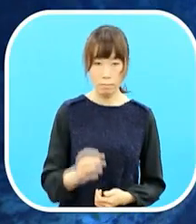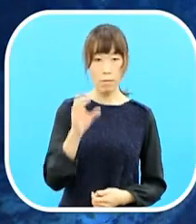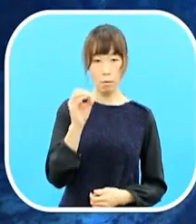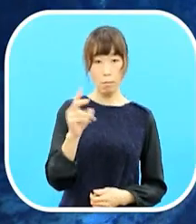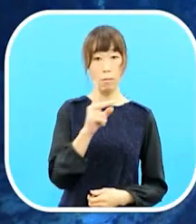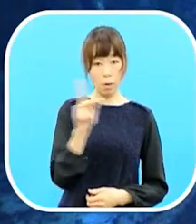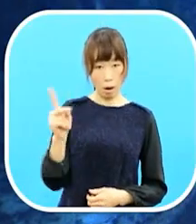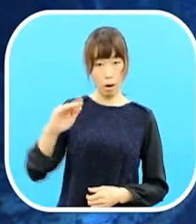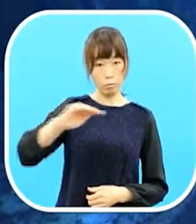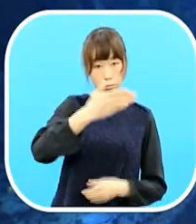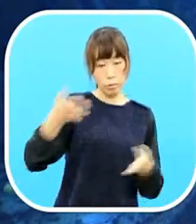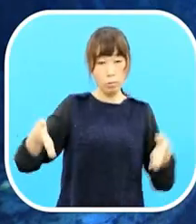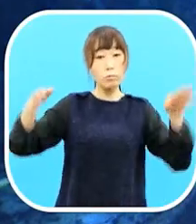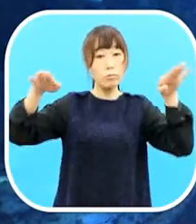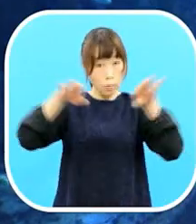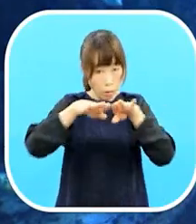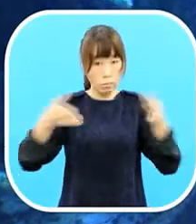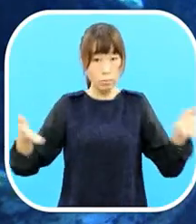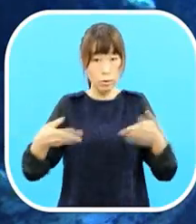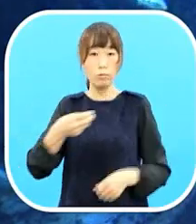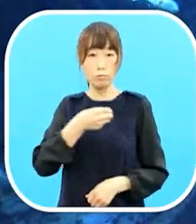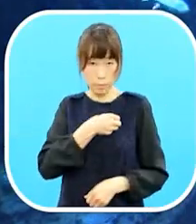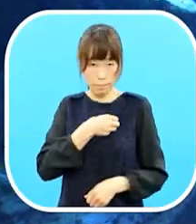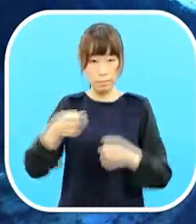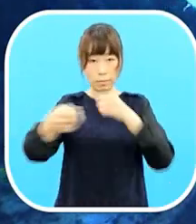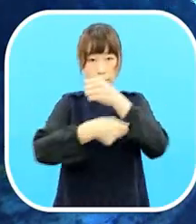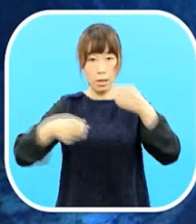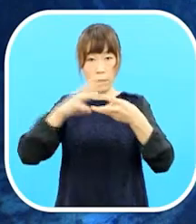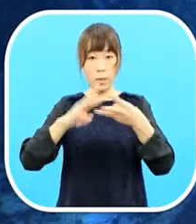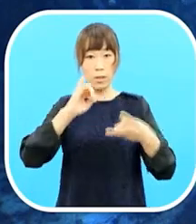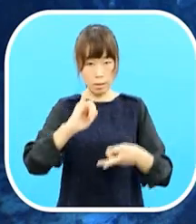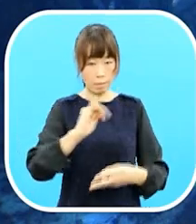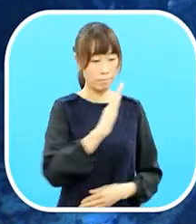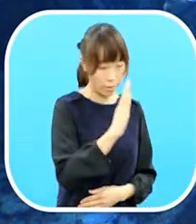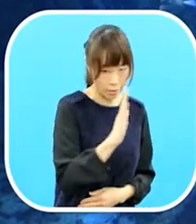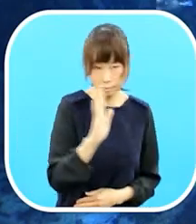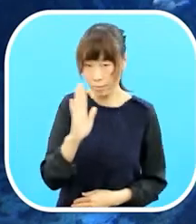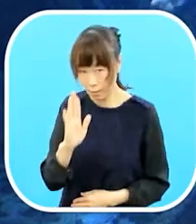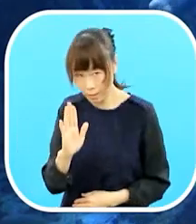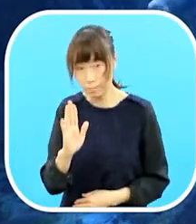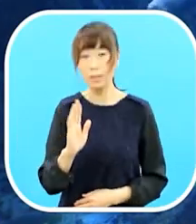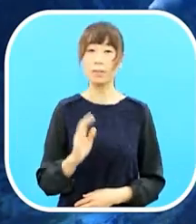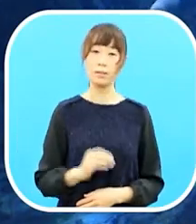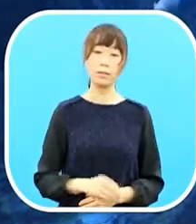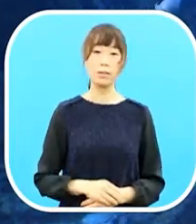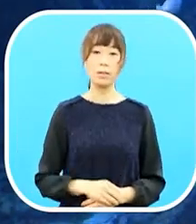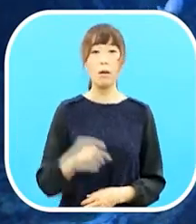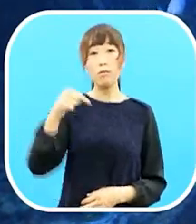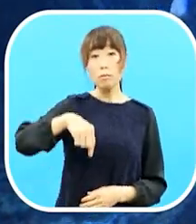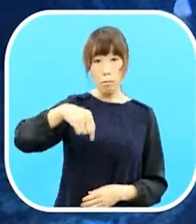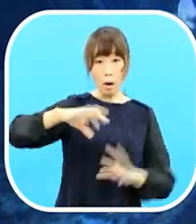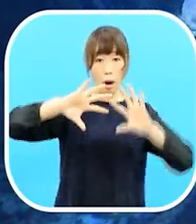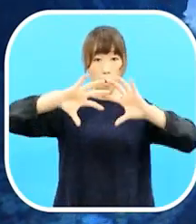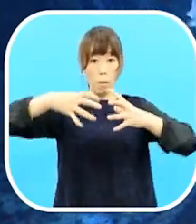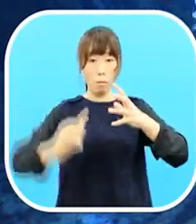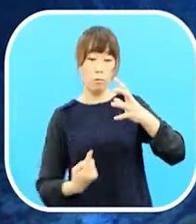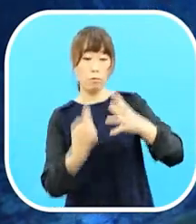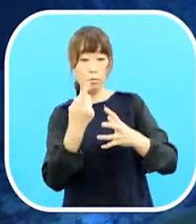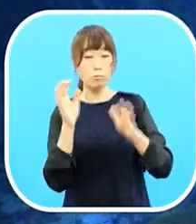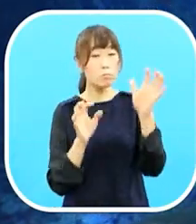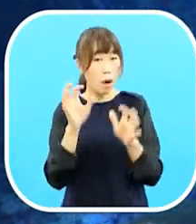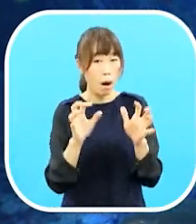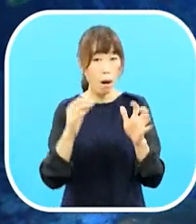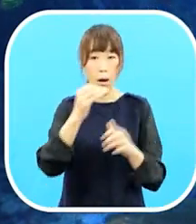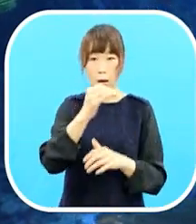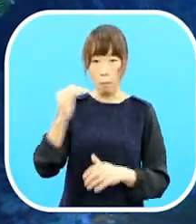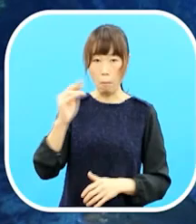男鹿水族館ガオの蒲田夏美さんです。よろしくお願いします。 よろしくお願いします。 蒲田さん、ガオといえば北極熊のゴータ